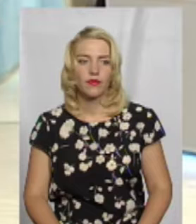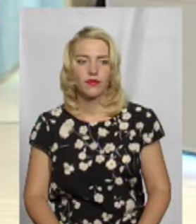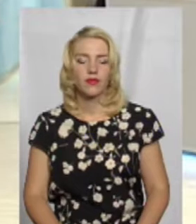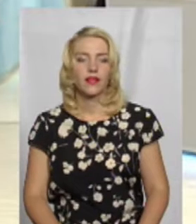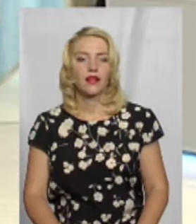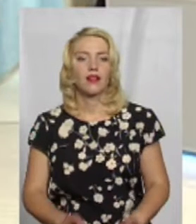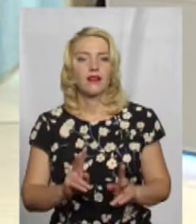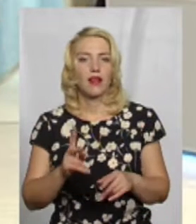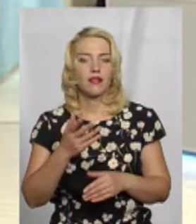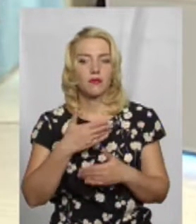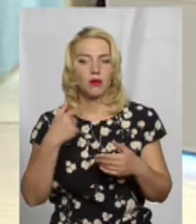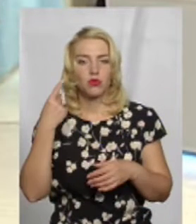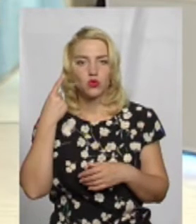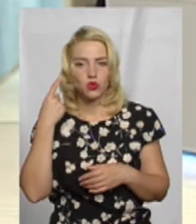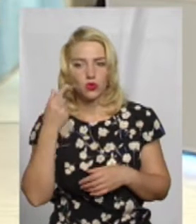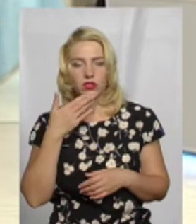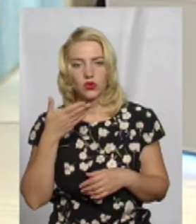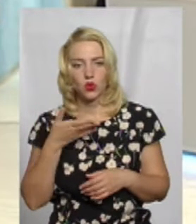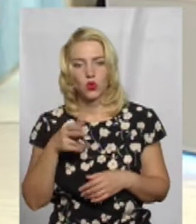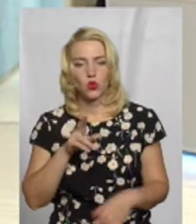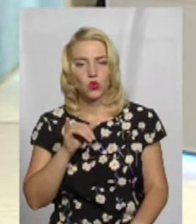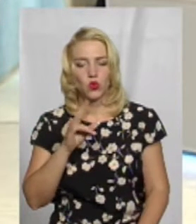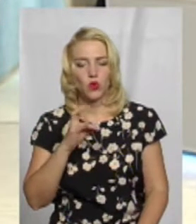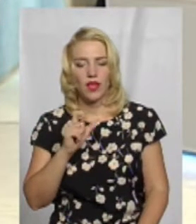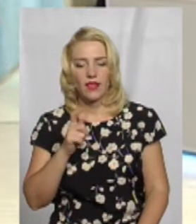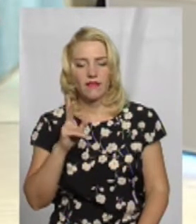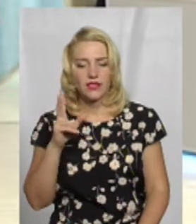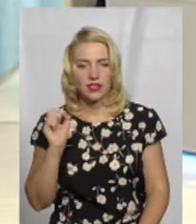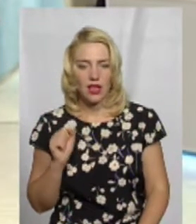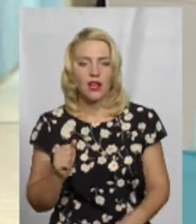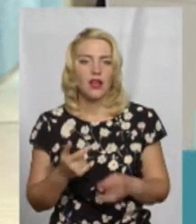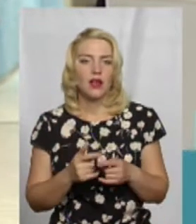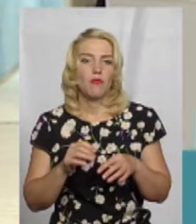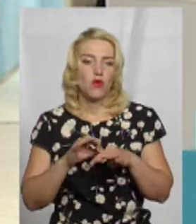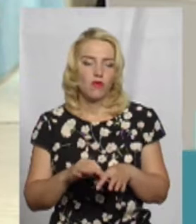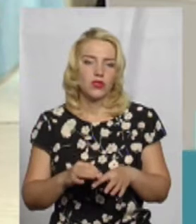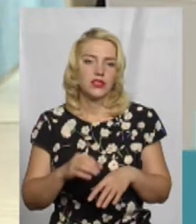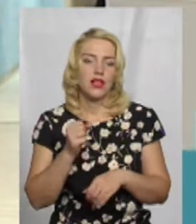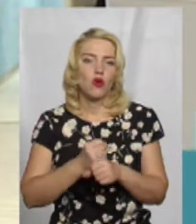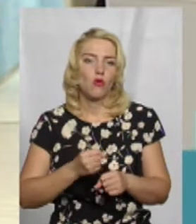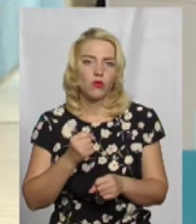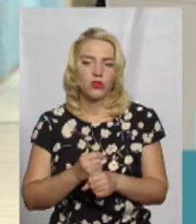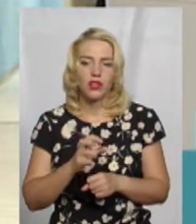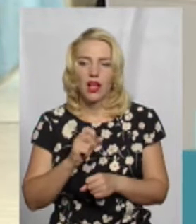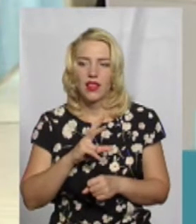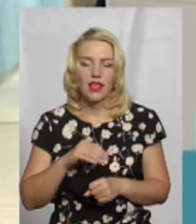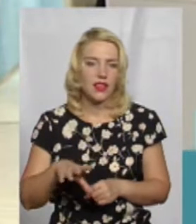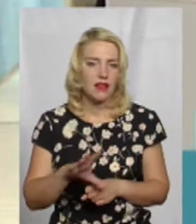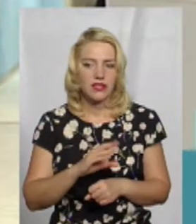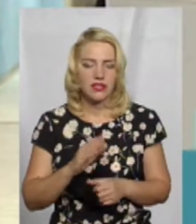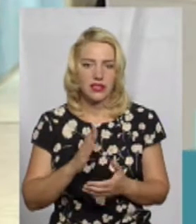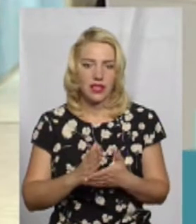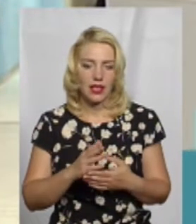Як ми почули із коментаря пані Дунаєвської, проводиться певна робота, але не скрізь